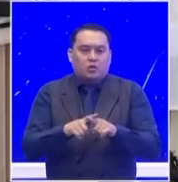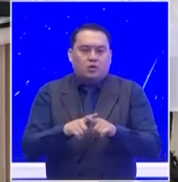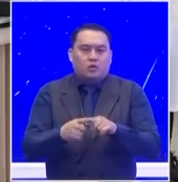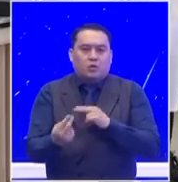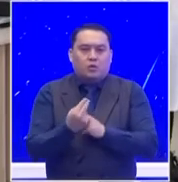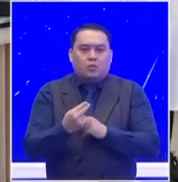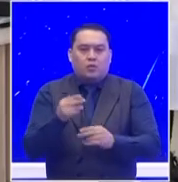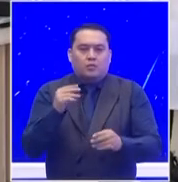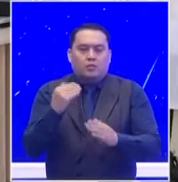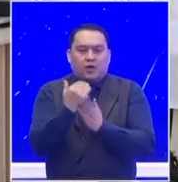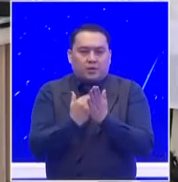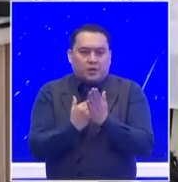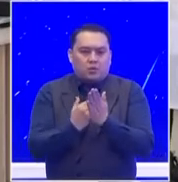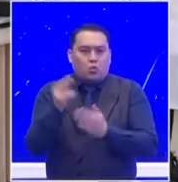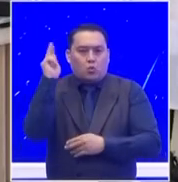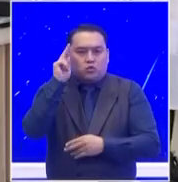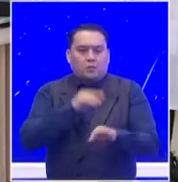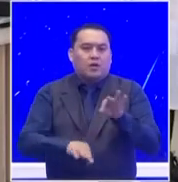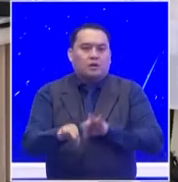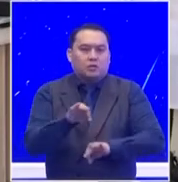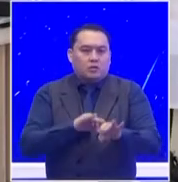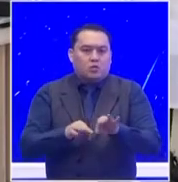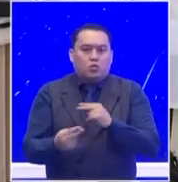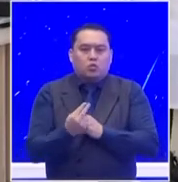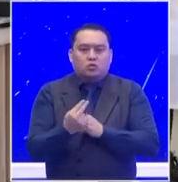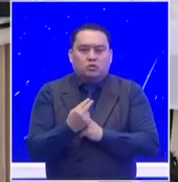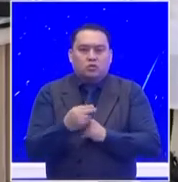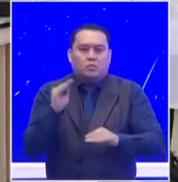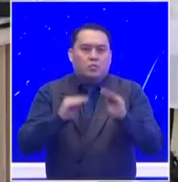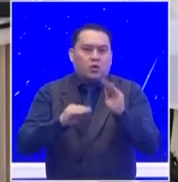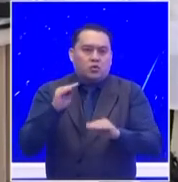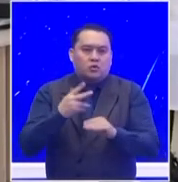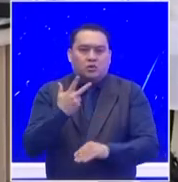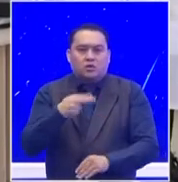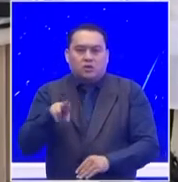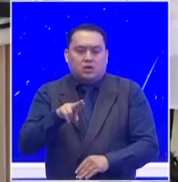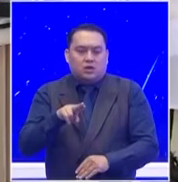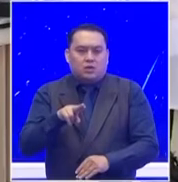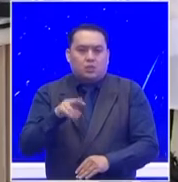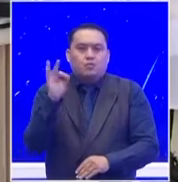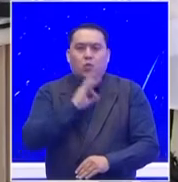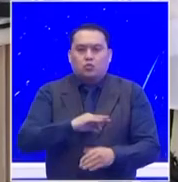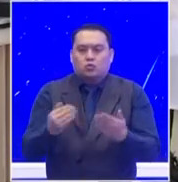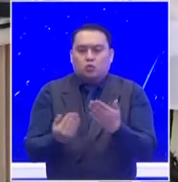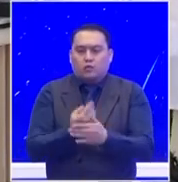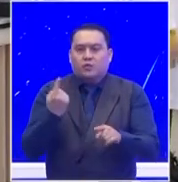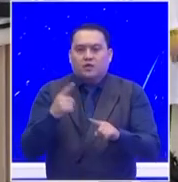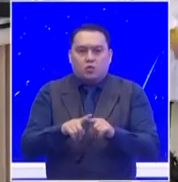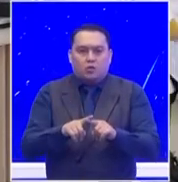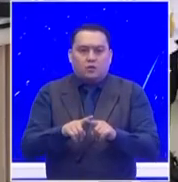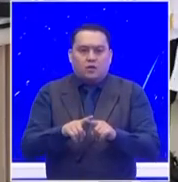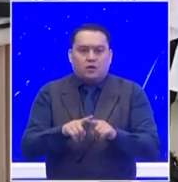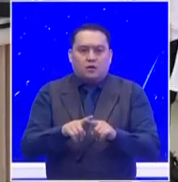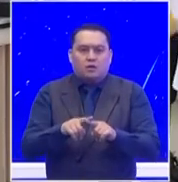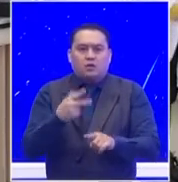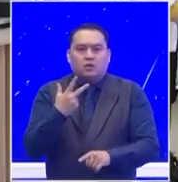их программировать, учим проектировать, учим моделированию, 3D-моделированию, учим пользоваться новыми технологиями, такими